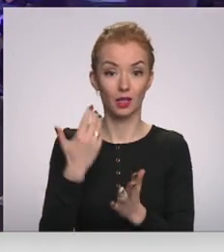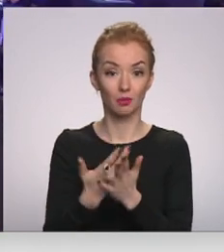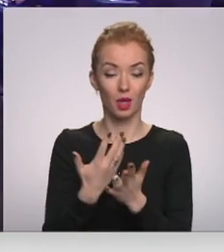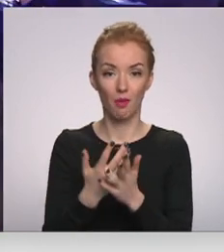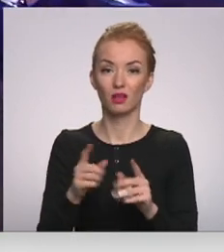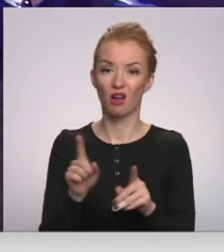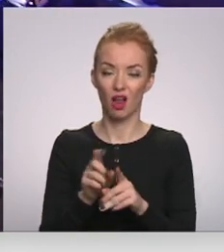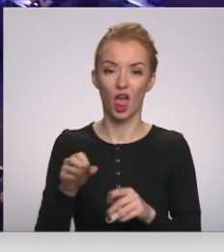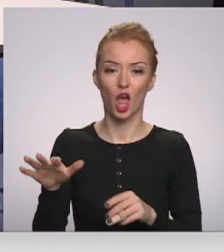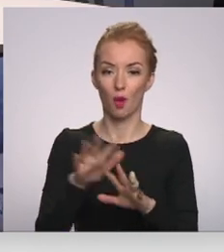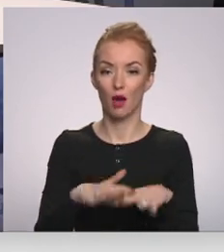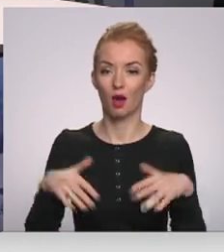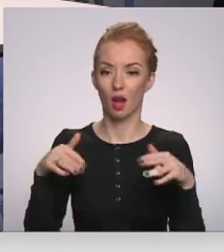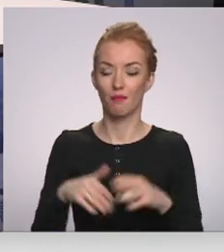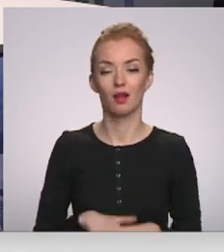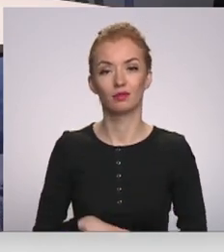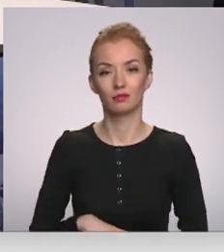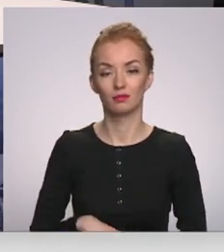arī Eiroparlaments.